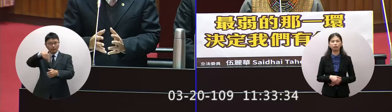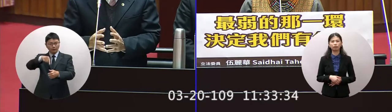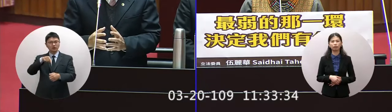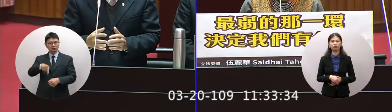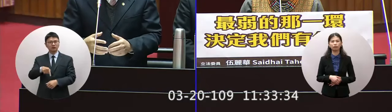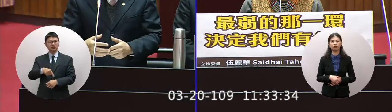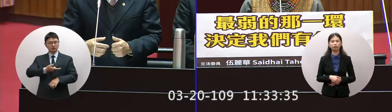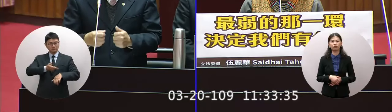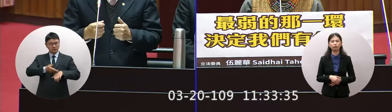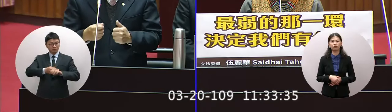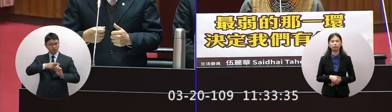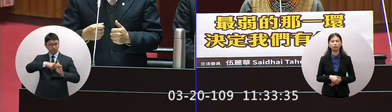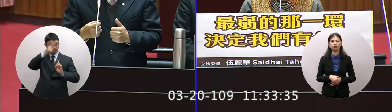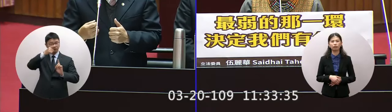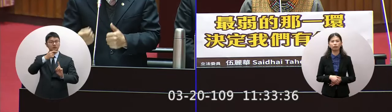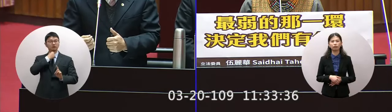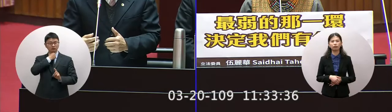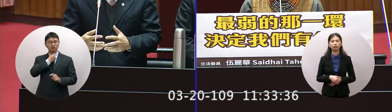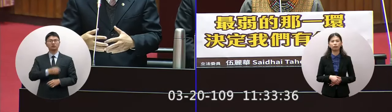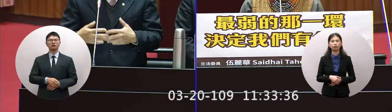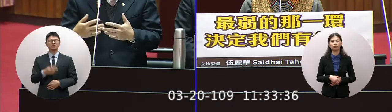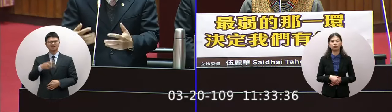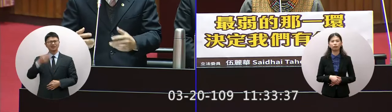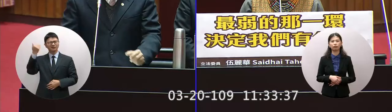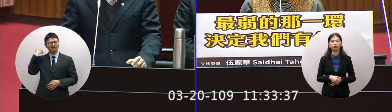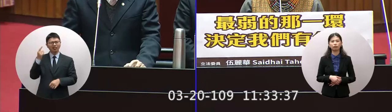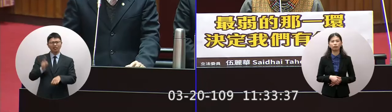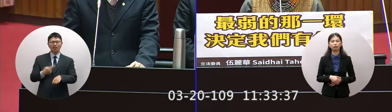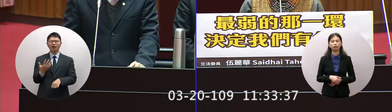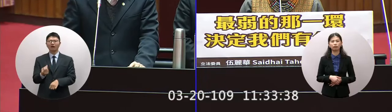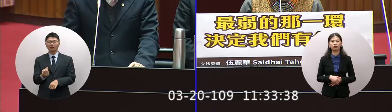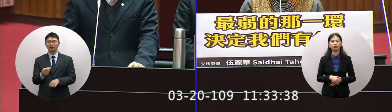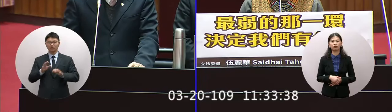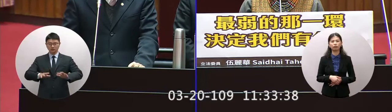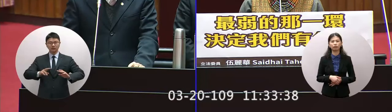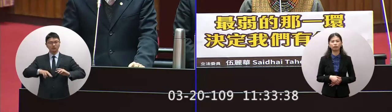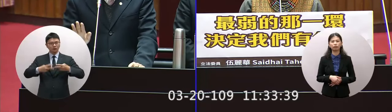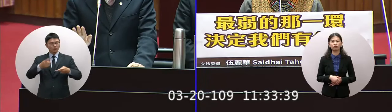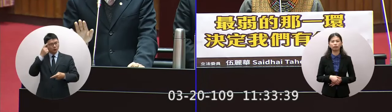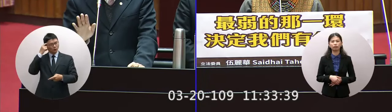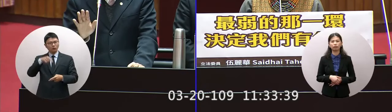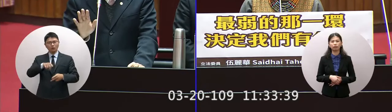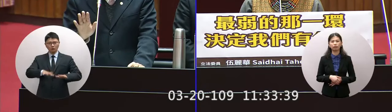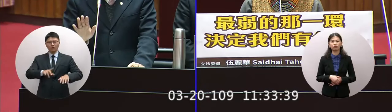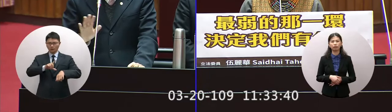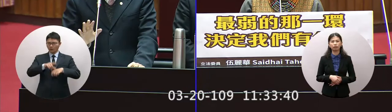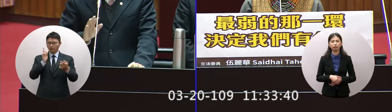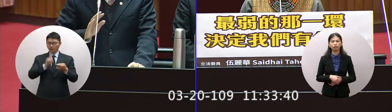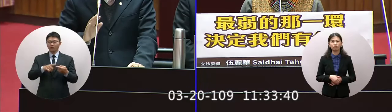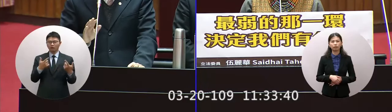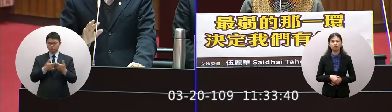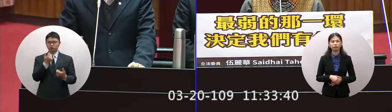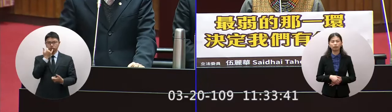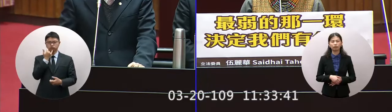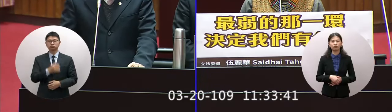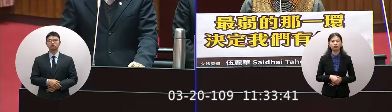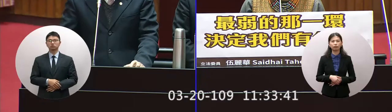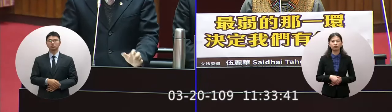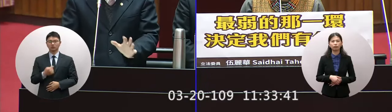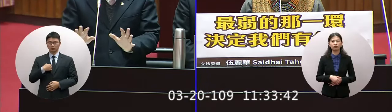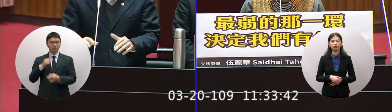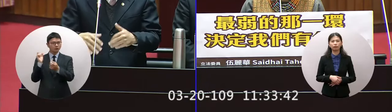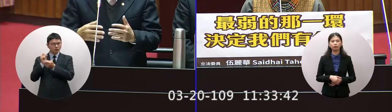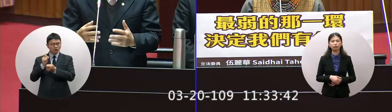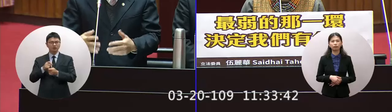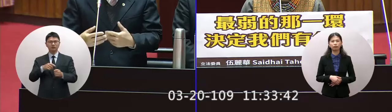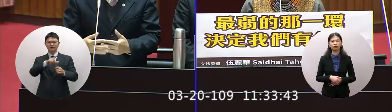能力的增强，还有大家从不习惯到变成这是一个好的契机这一部分各县市也跟我们一起在跟老